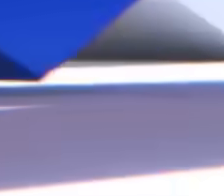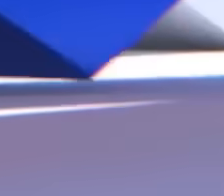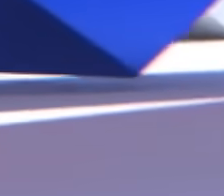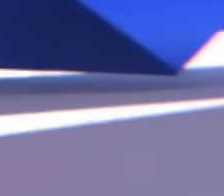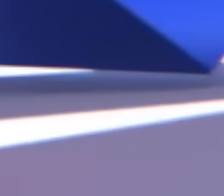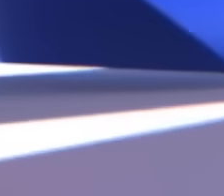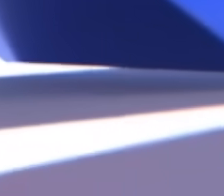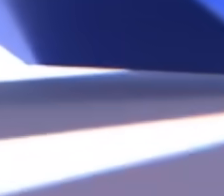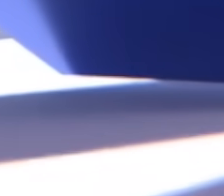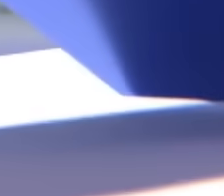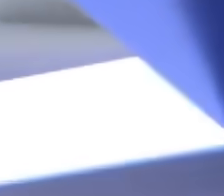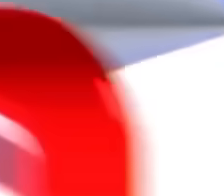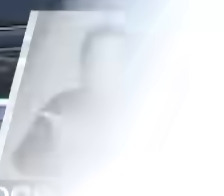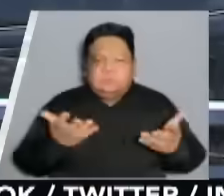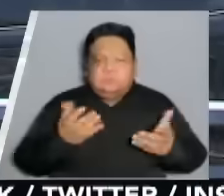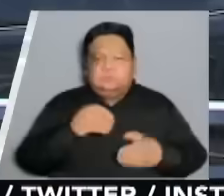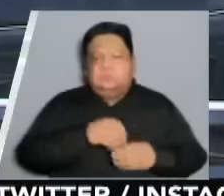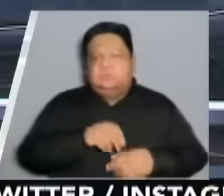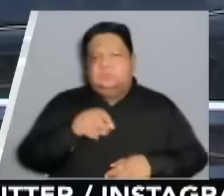Refran.